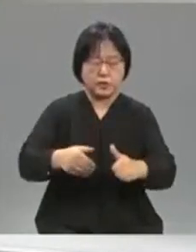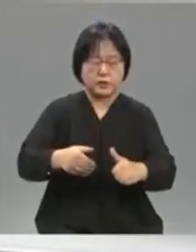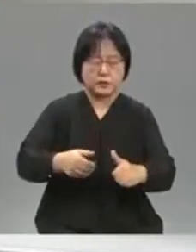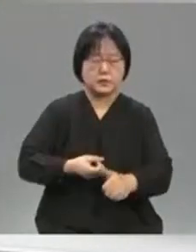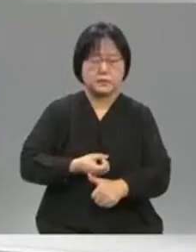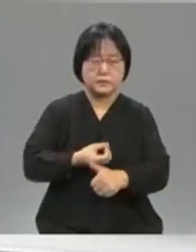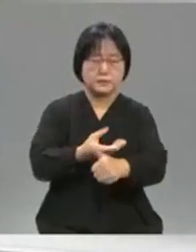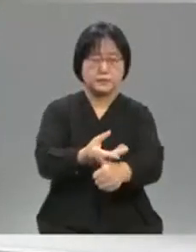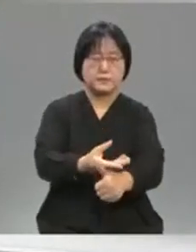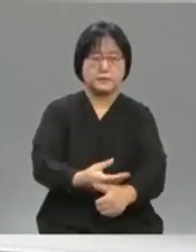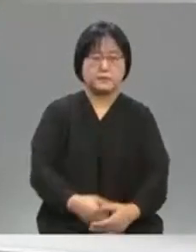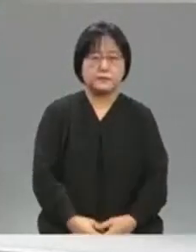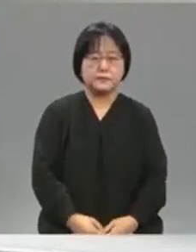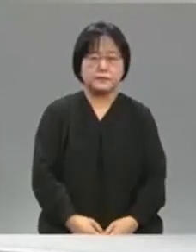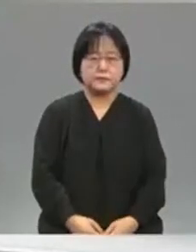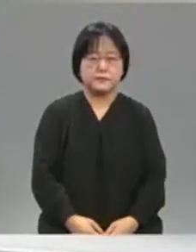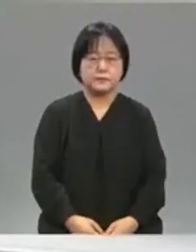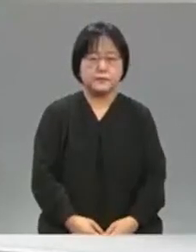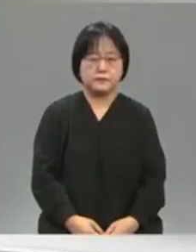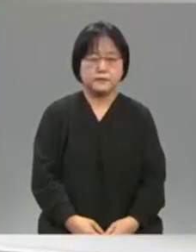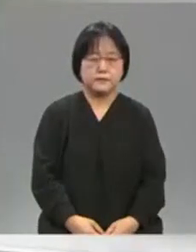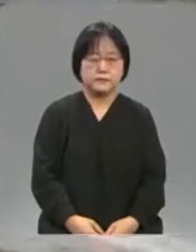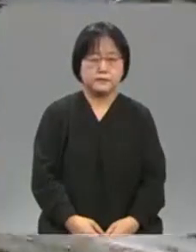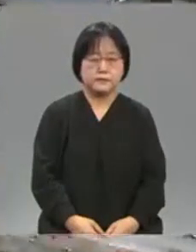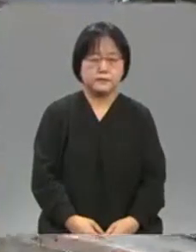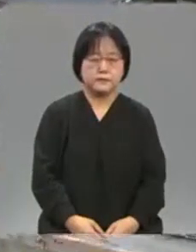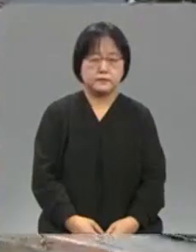최정민 기자가 다녀왔습니다.